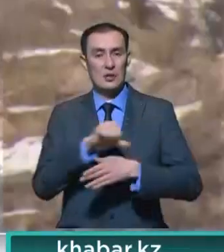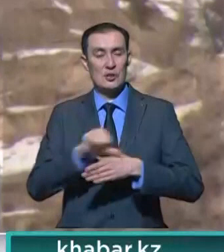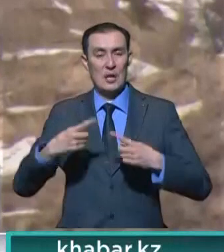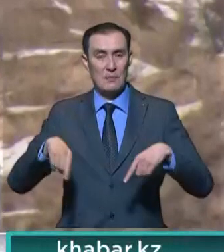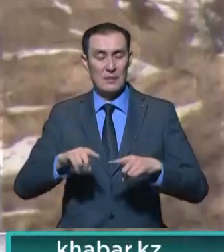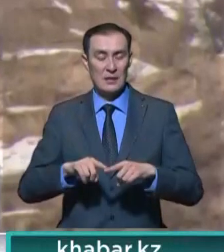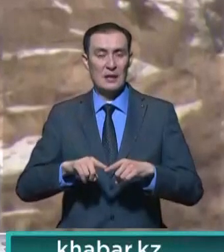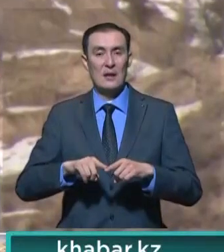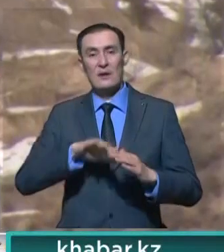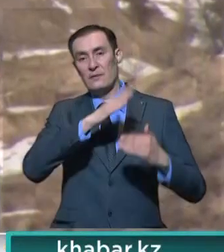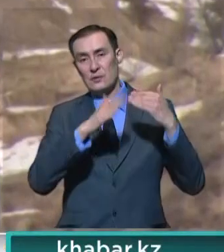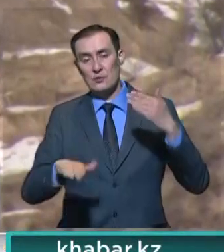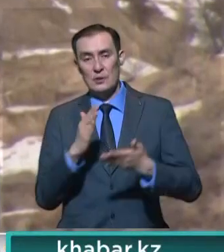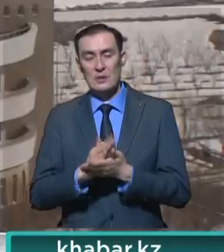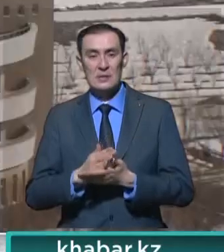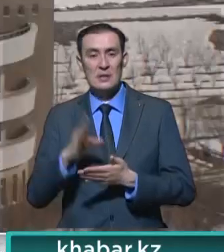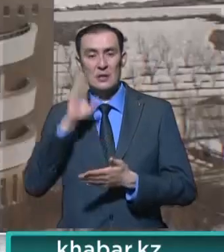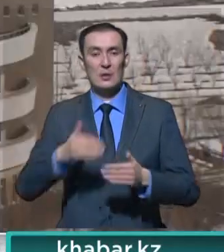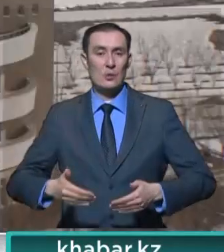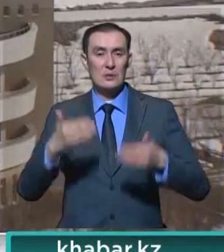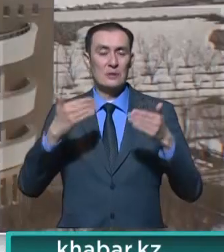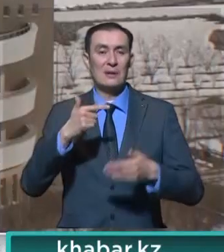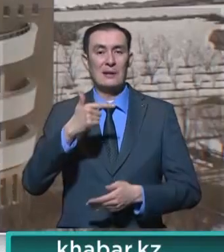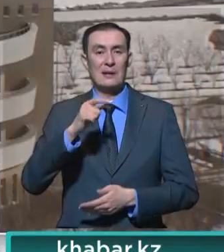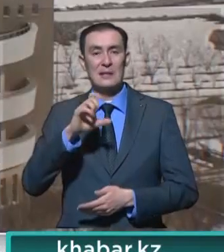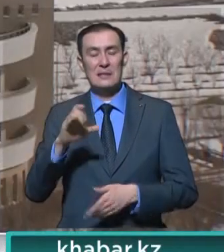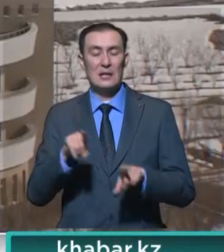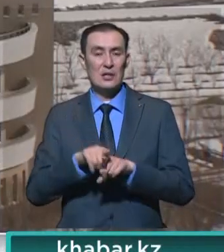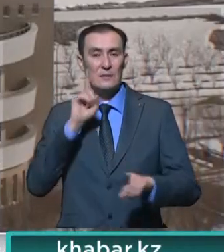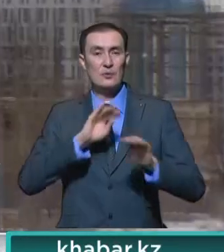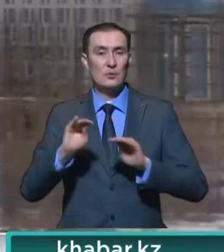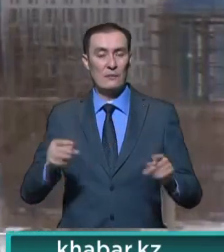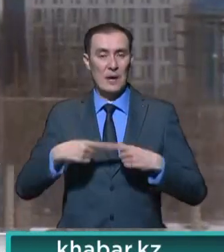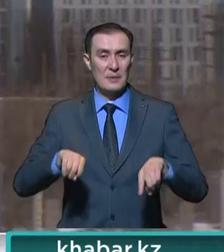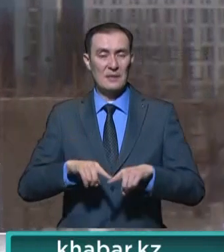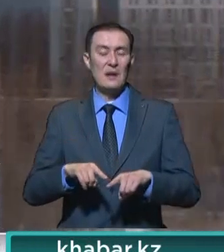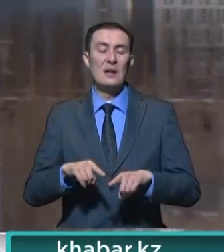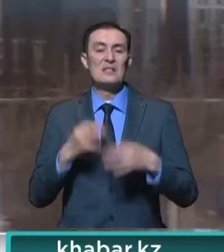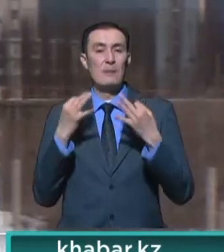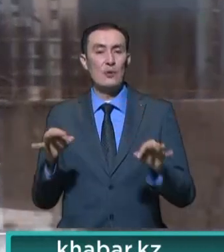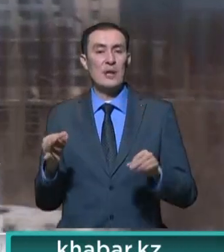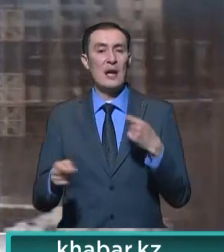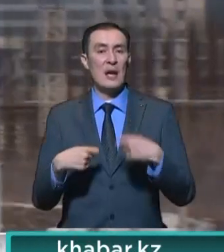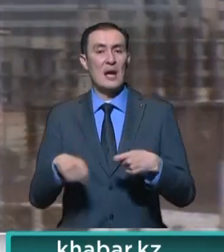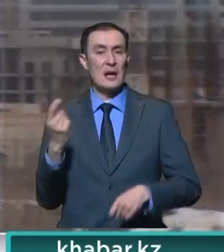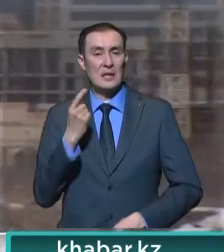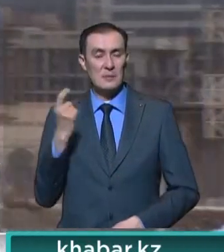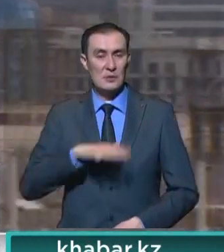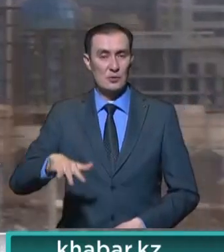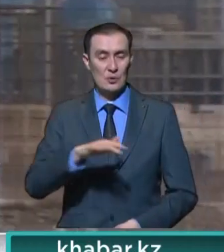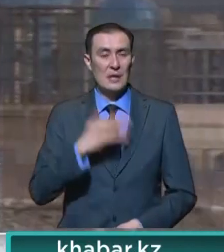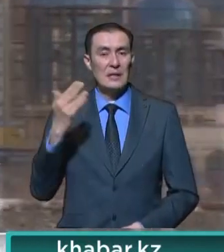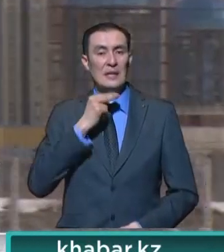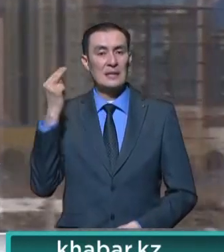В нижней части построены гидроузел «Дружба», несколько ГЭС, а также множество инфраструктурных объектов свободной экономической зоны. На китайской территории